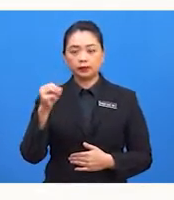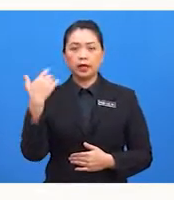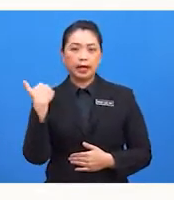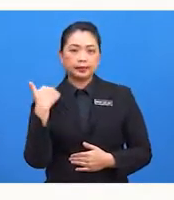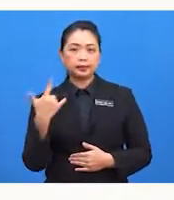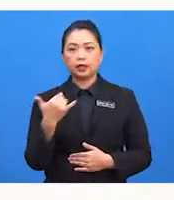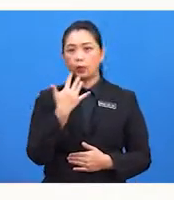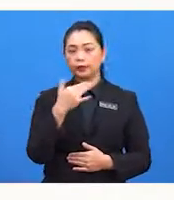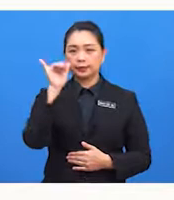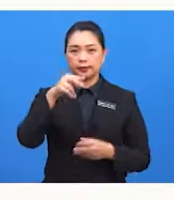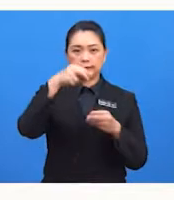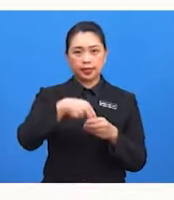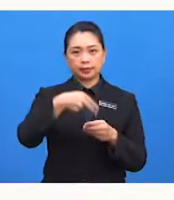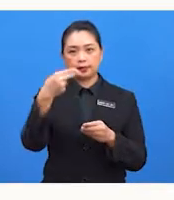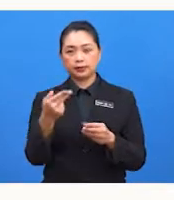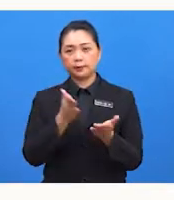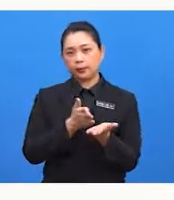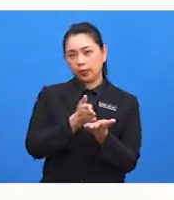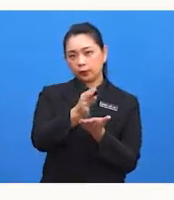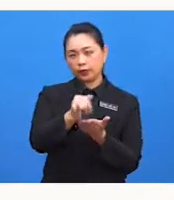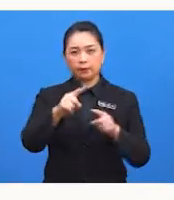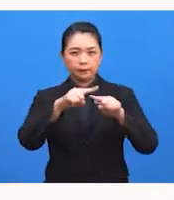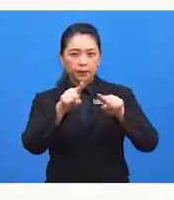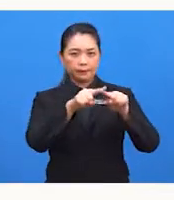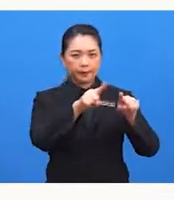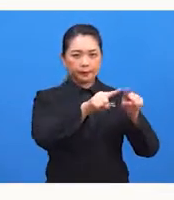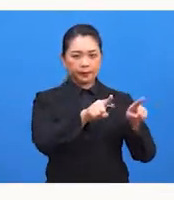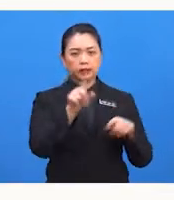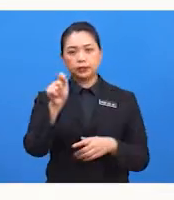melalui pelbagai ton ataupun tona.